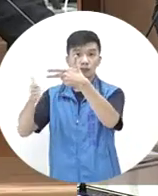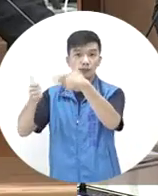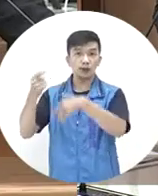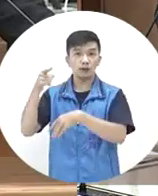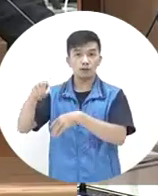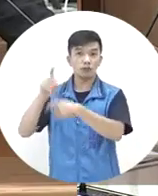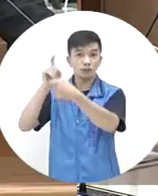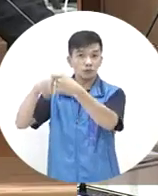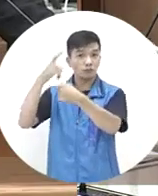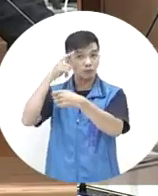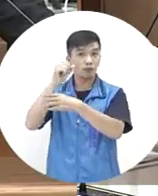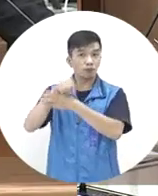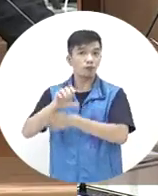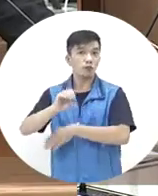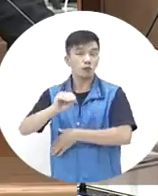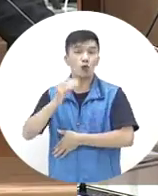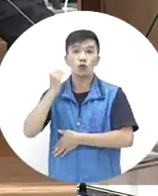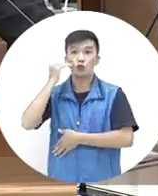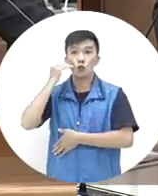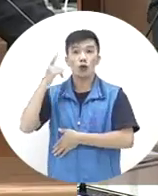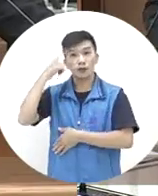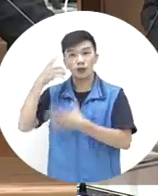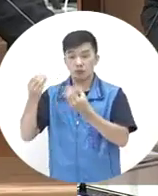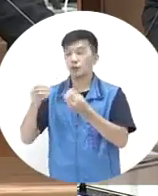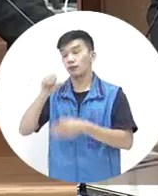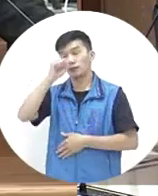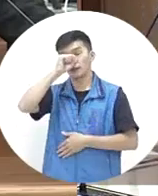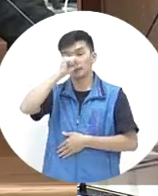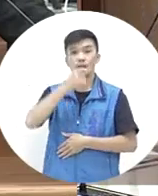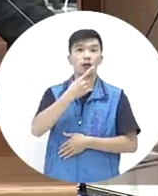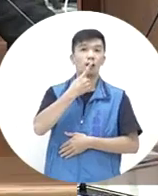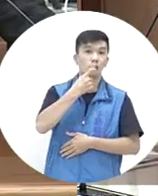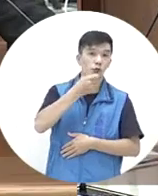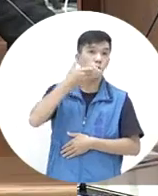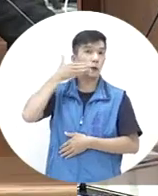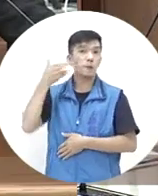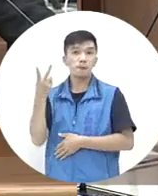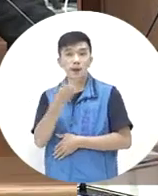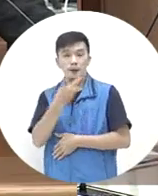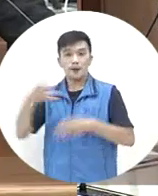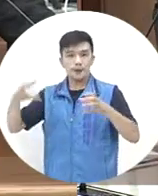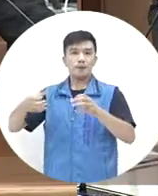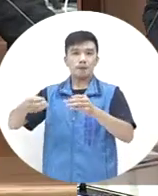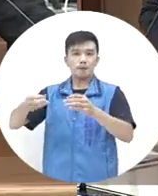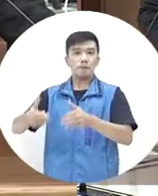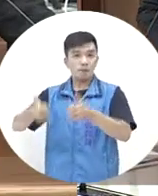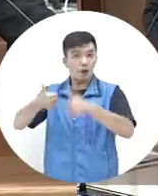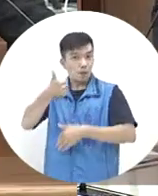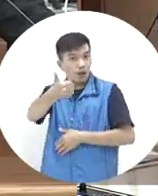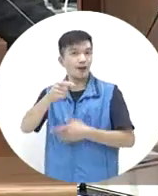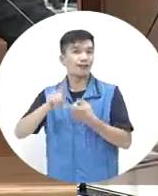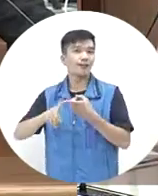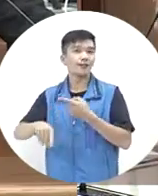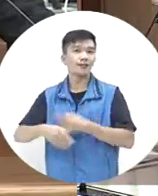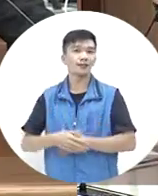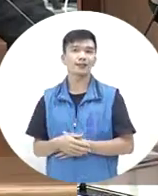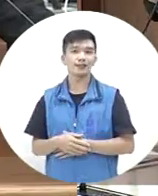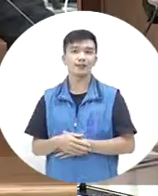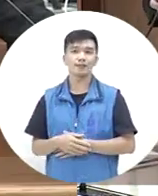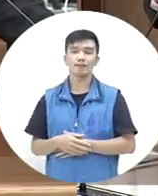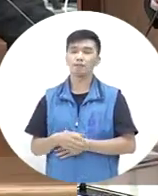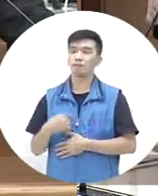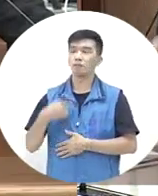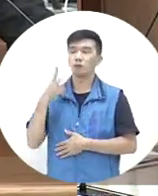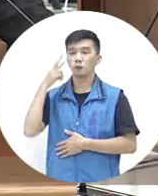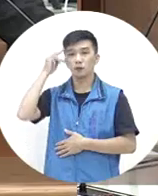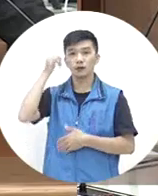路线，我们就寻求社会和解嘛，蓝绿共荣，这样不是很好吗？市长， 我认同我们大家一起为